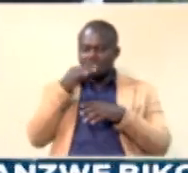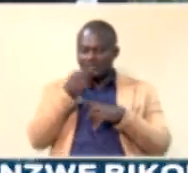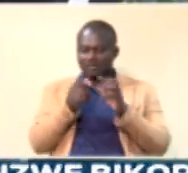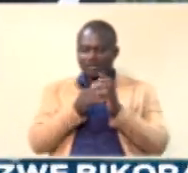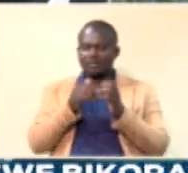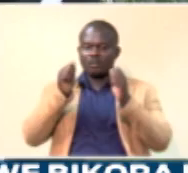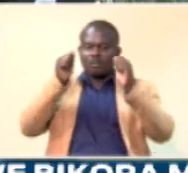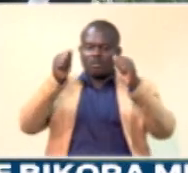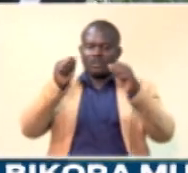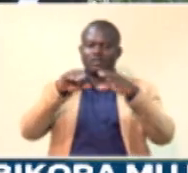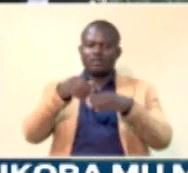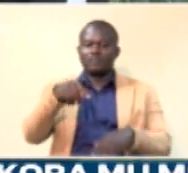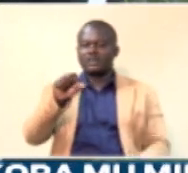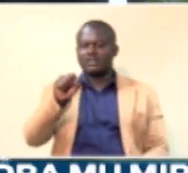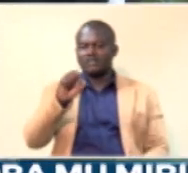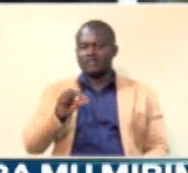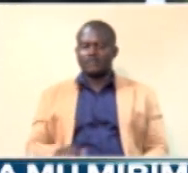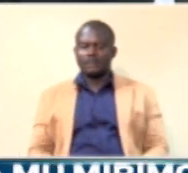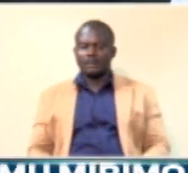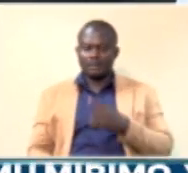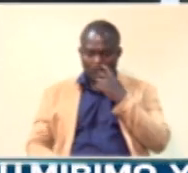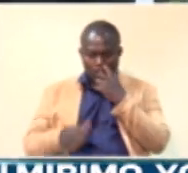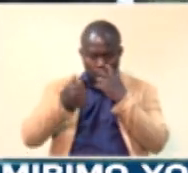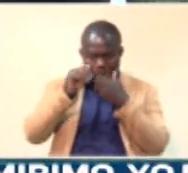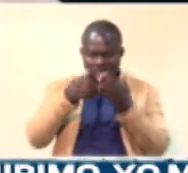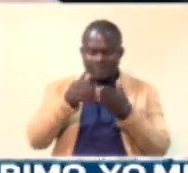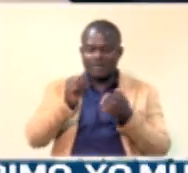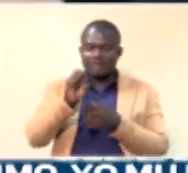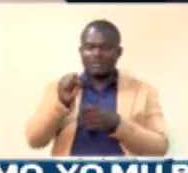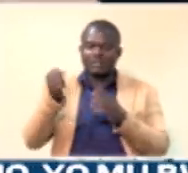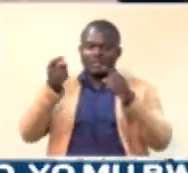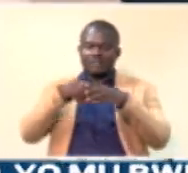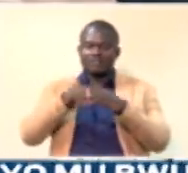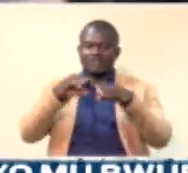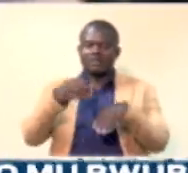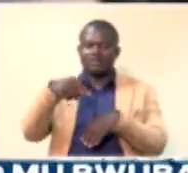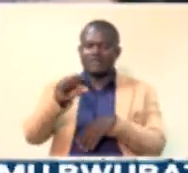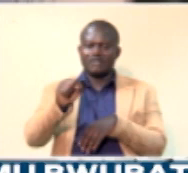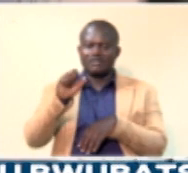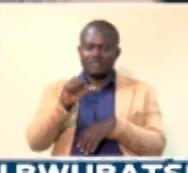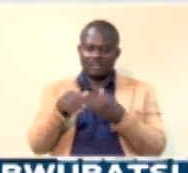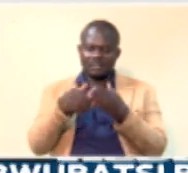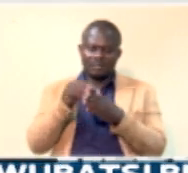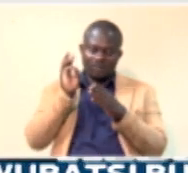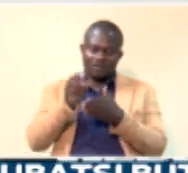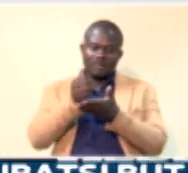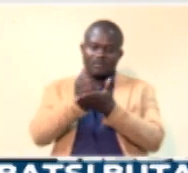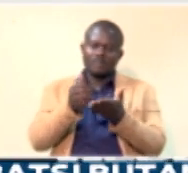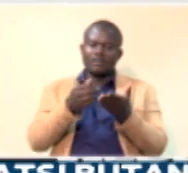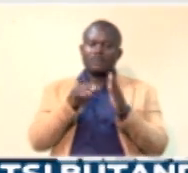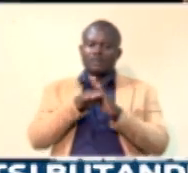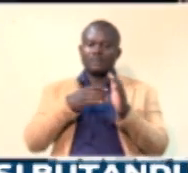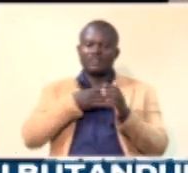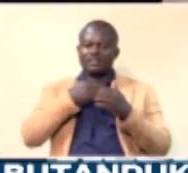akaba n'umufana w'ikipe ya Paris Saint-Germain. Kuri we ngo kuba Messi ageze mu ikipe ya Paris Saint-Germain bizatuma gahunda ya Visit